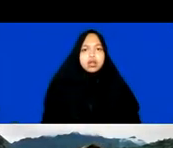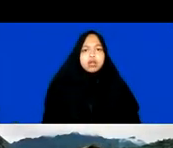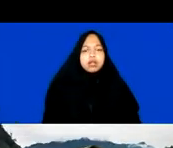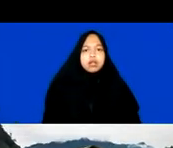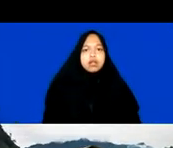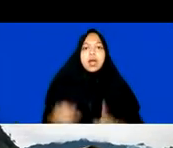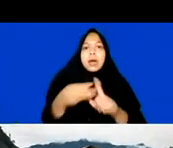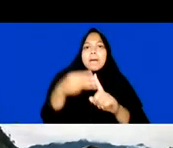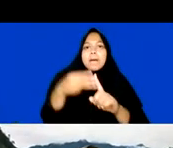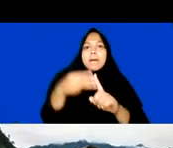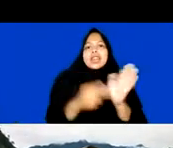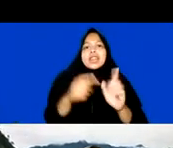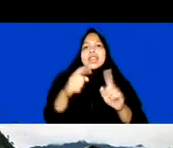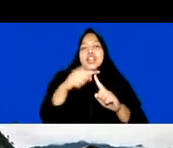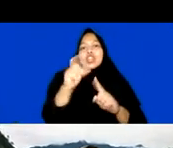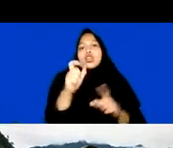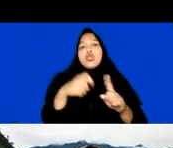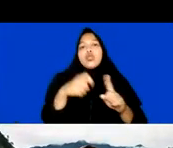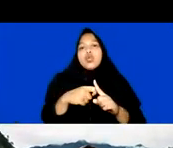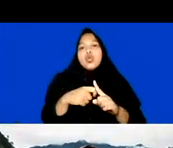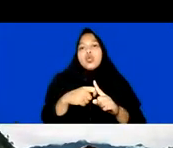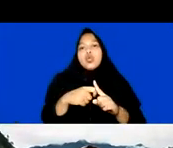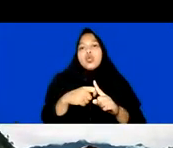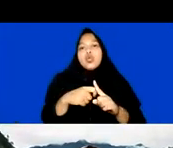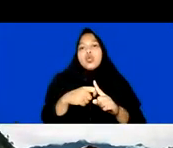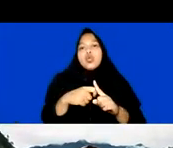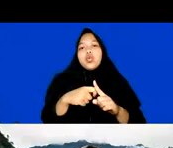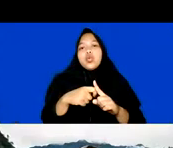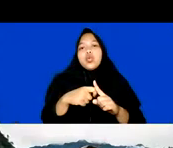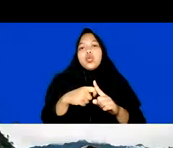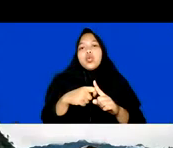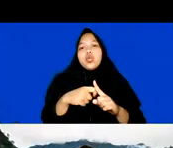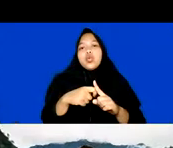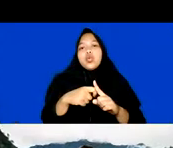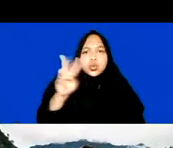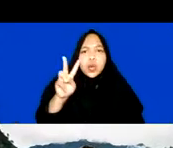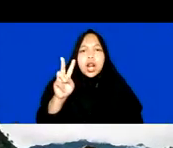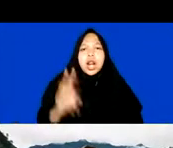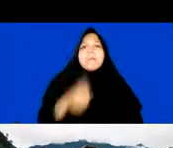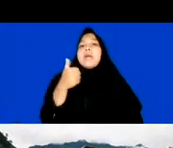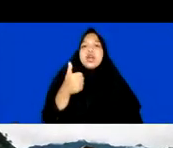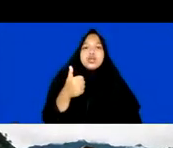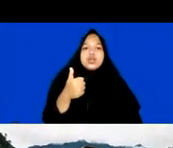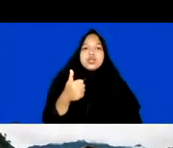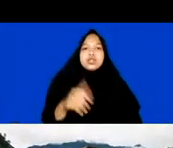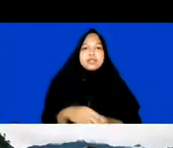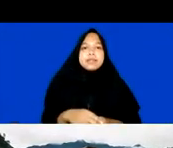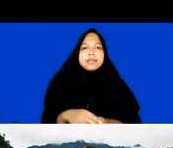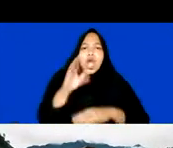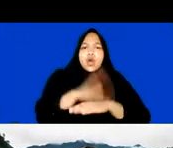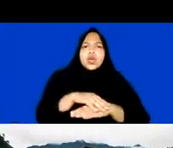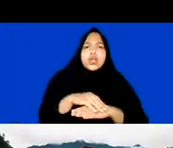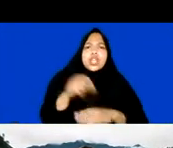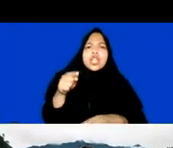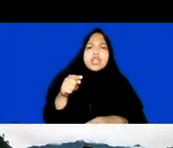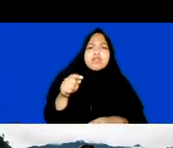diekspor, terus masalah penampak tual juga kita bisa ekspor juga, jadi banyak banget kulit tuh ya